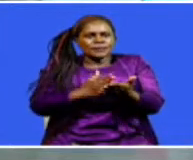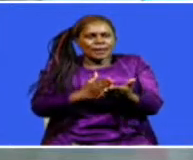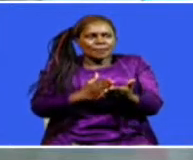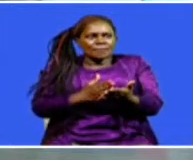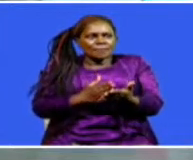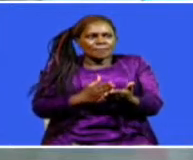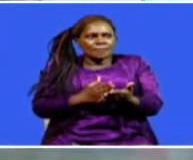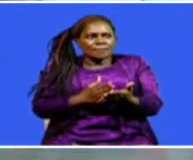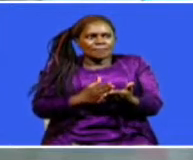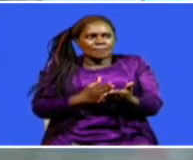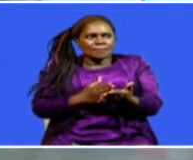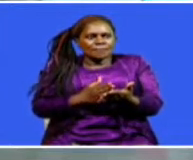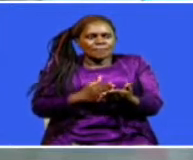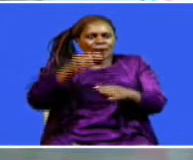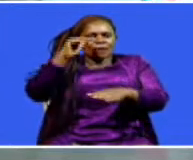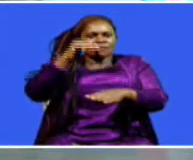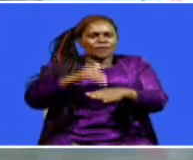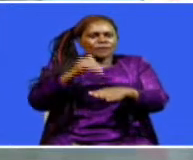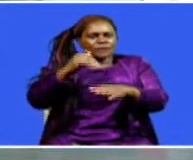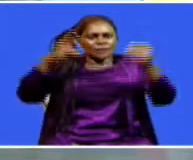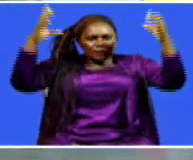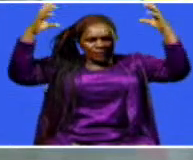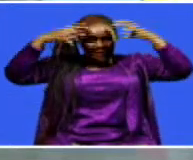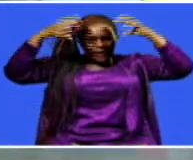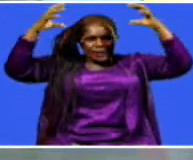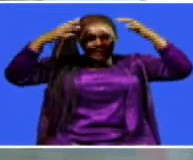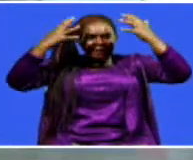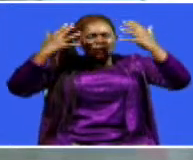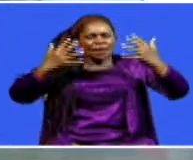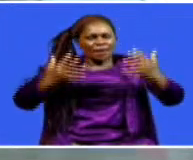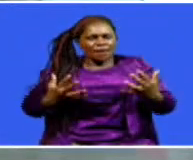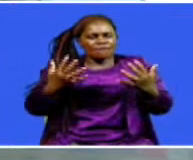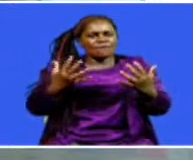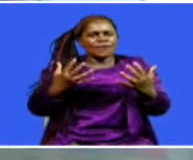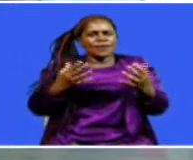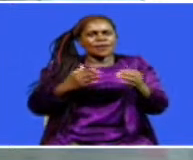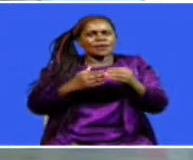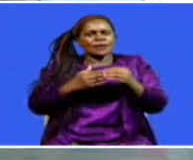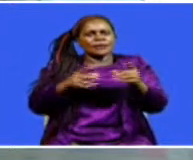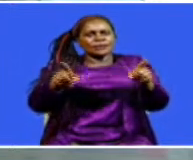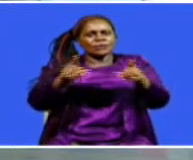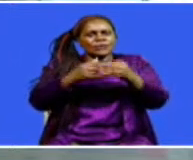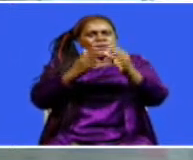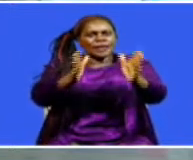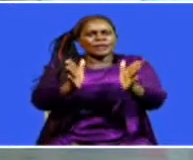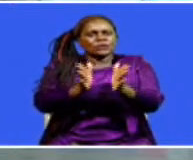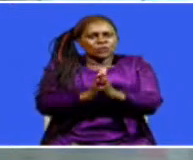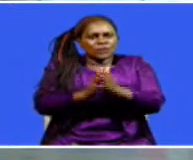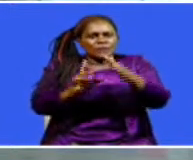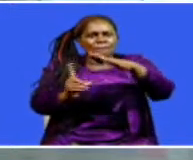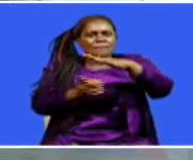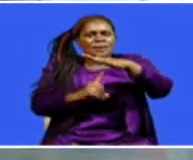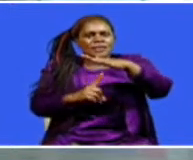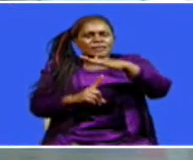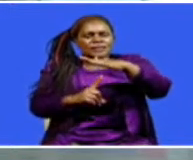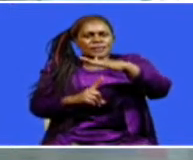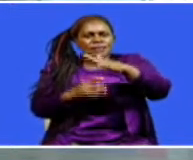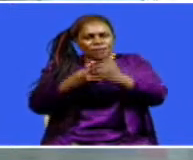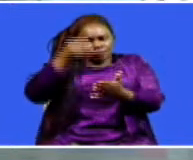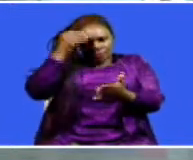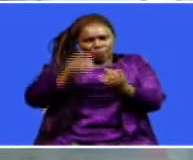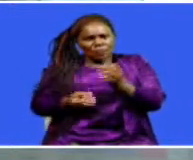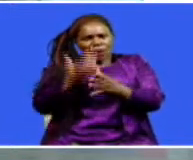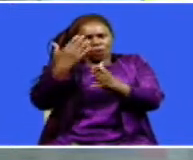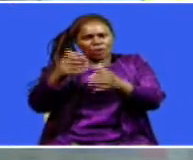vijiji havijafikiwa kutokana na mvua kubwa inayoendelea kunyesha. Viongozi wakishirikiana na Wizara ya Elimu wamebuni